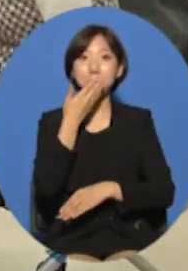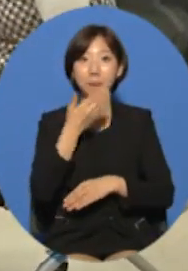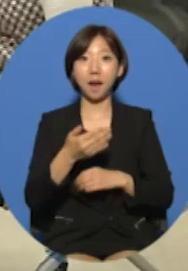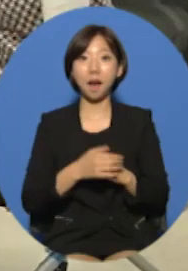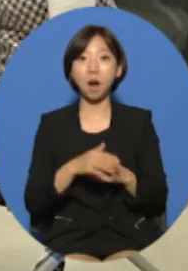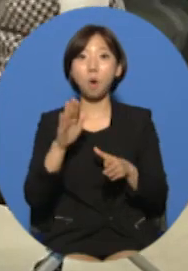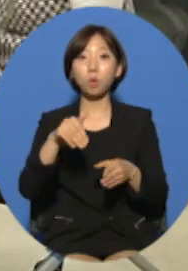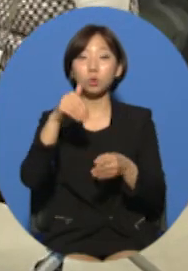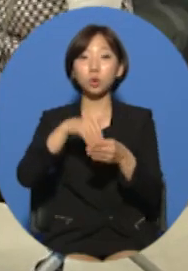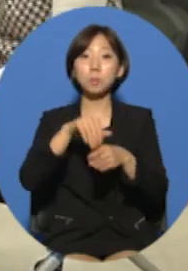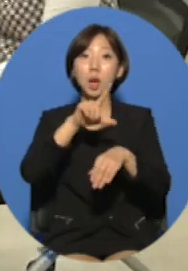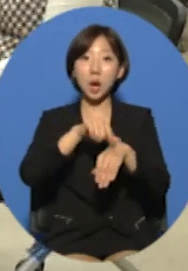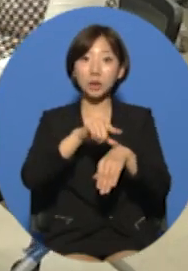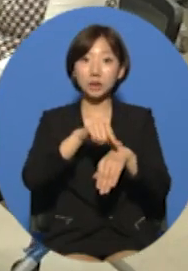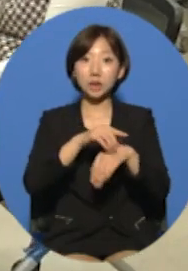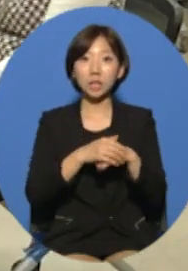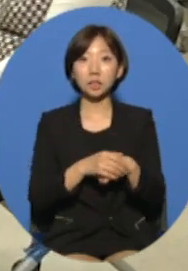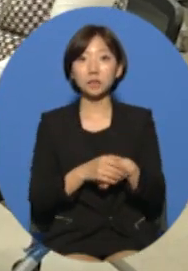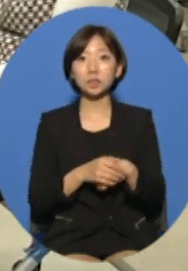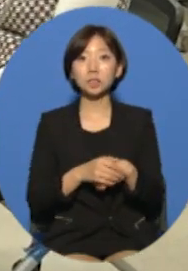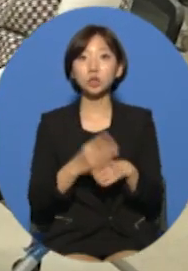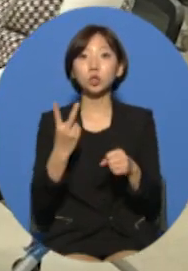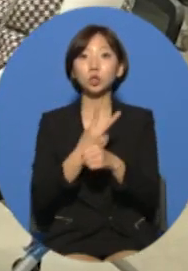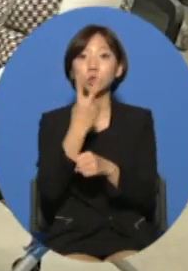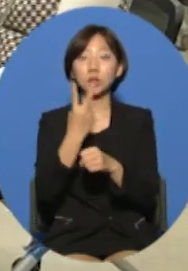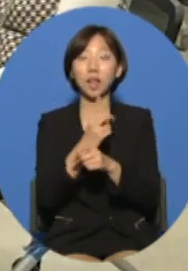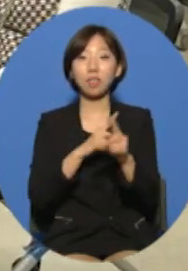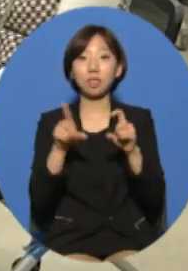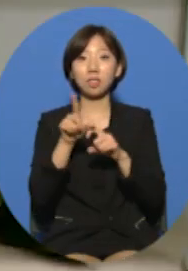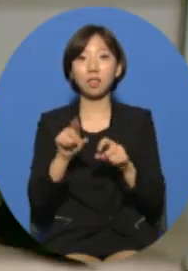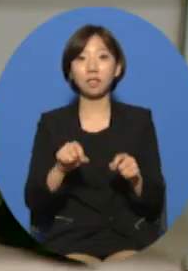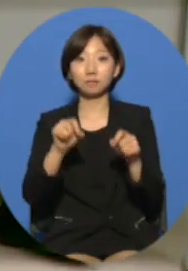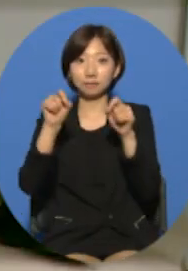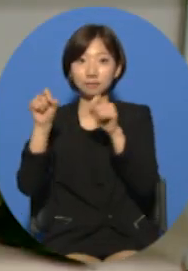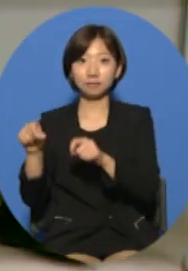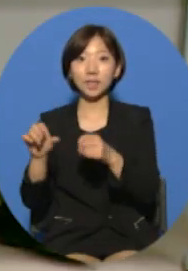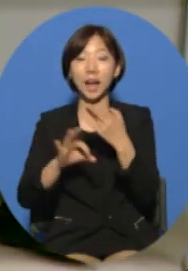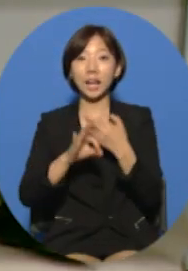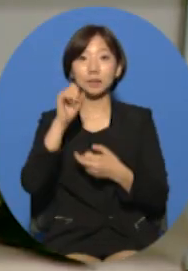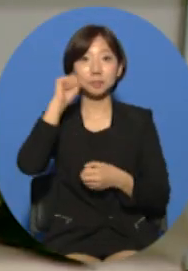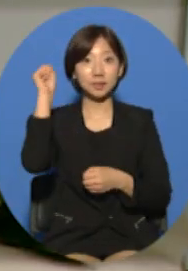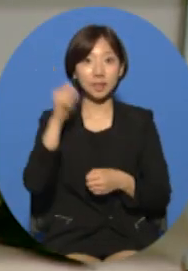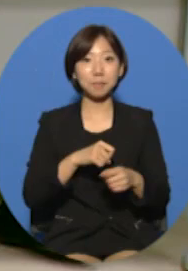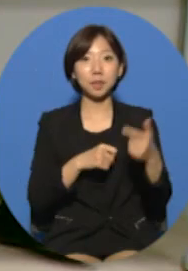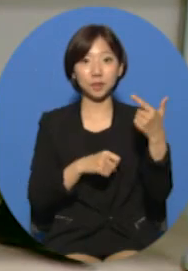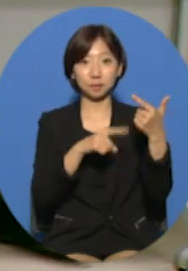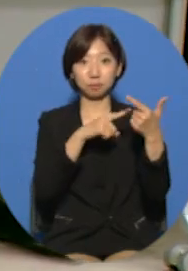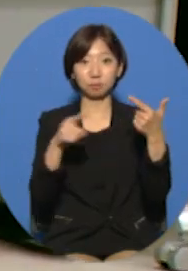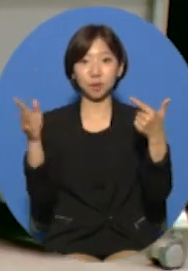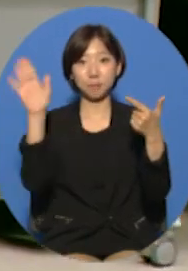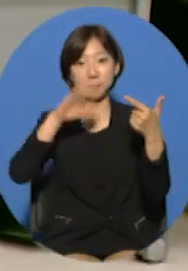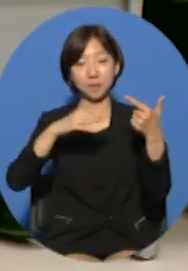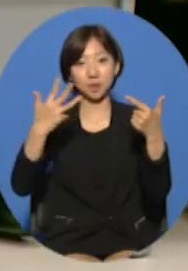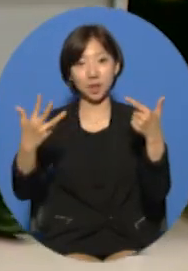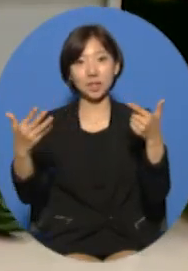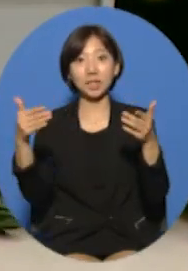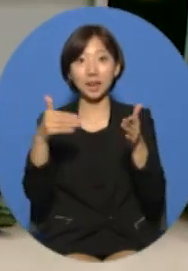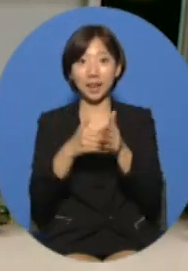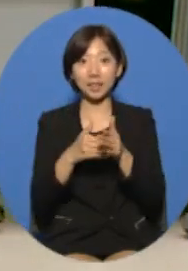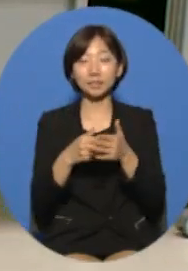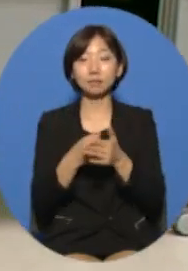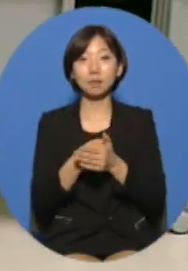투표 시간은 임기 만료에 의한 선거보다 2시간 더 늘어난 오전 6시부터 오후 8시까지니까요. 많은